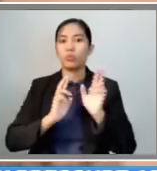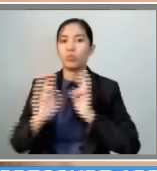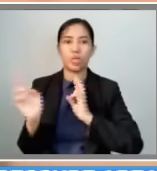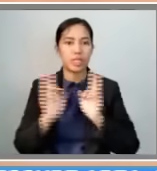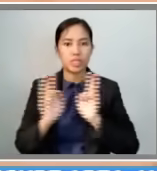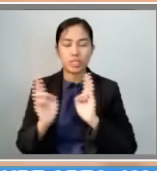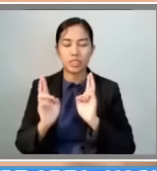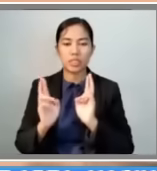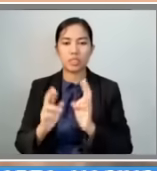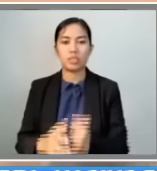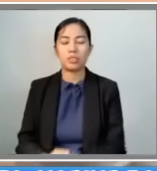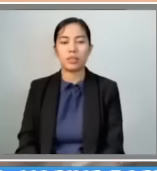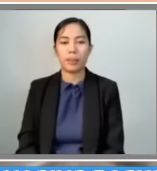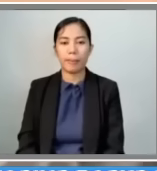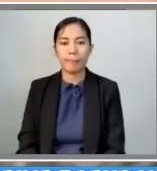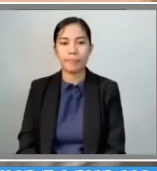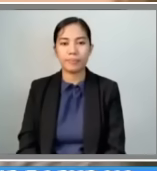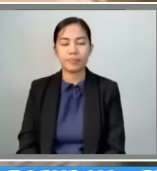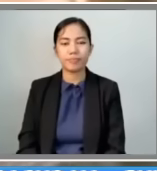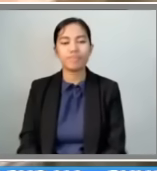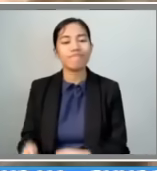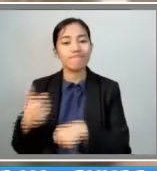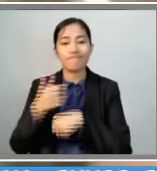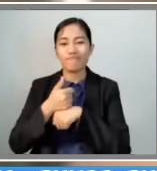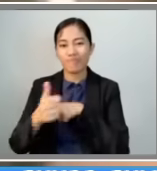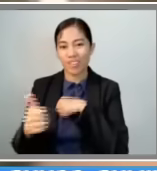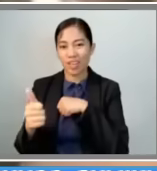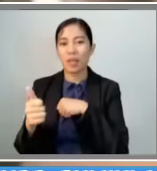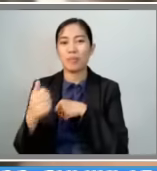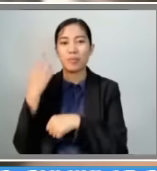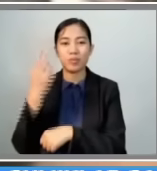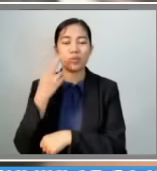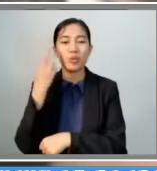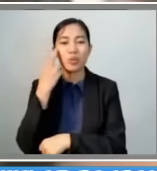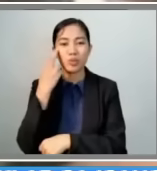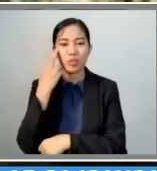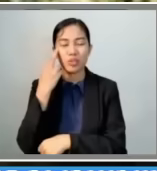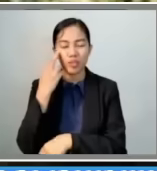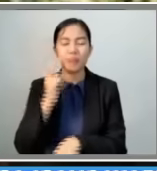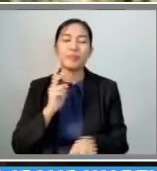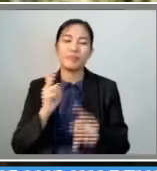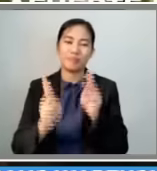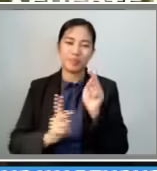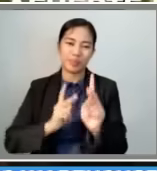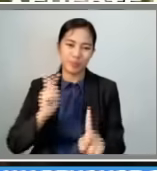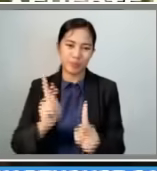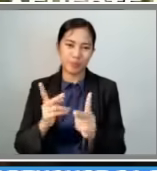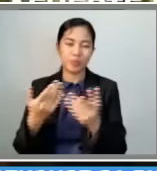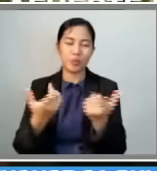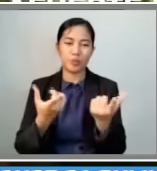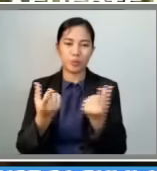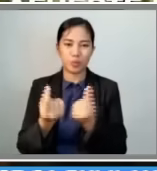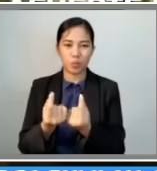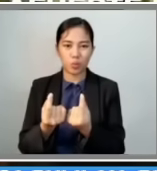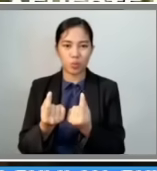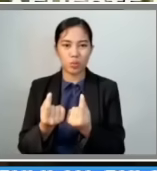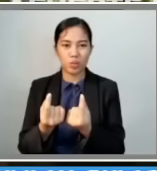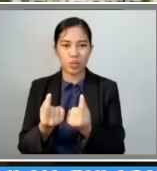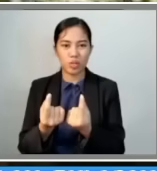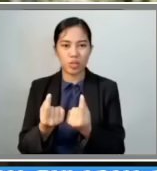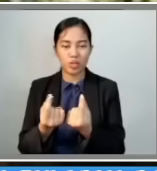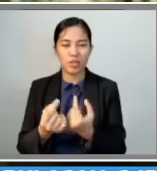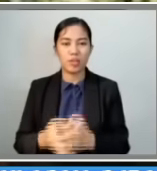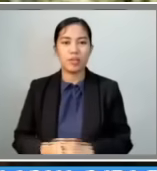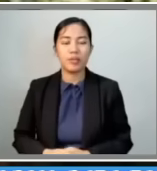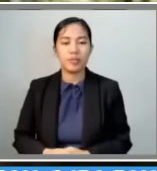Ang sinisising dahilan ng mga eksperto, kagagawan rin ng tao. Yung pagkakaroon natin ng mass extreme rainfall events